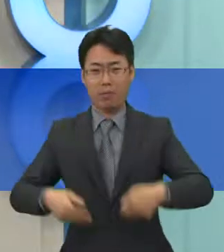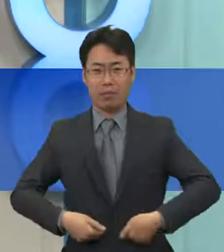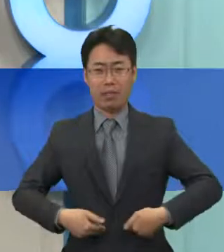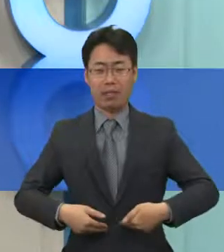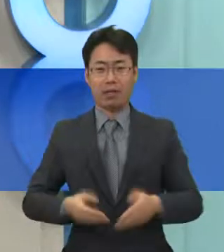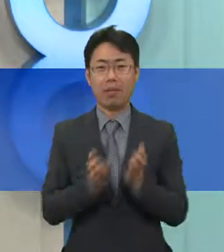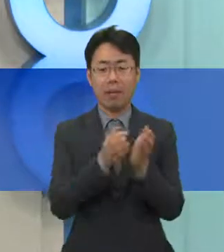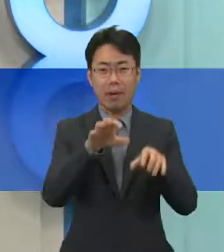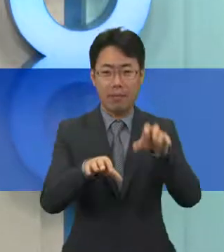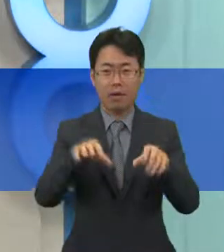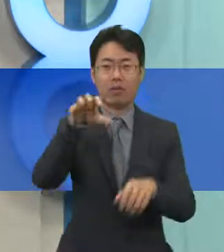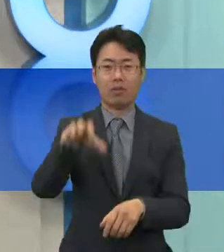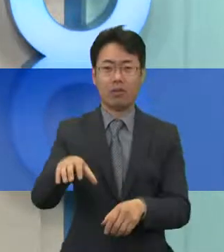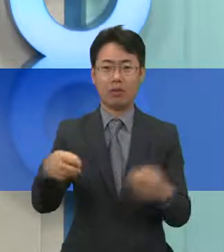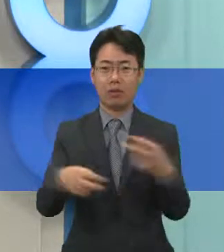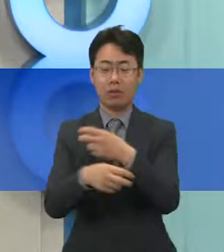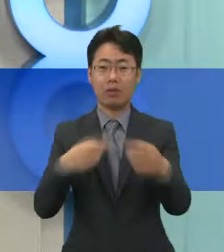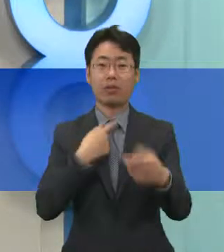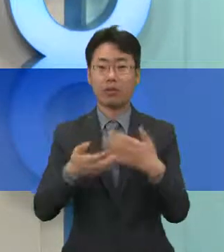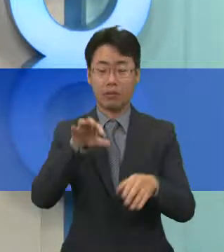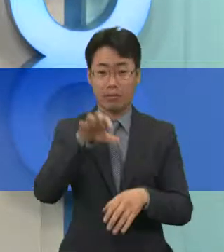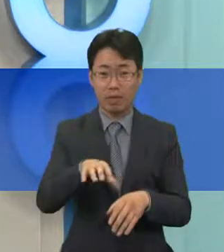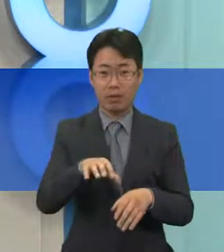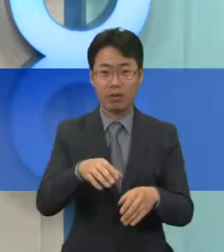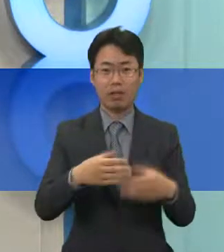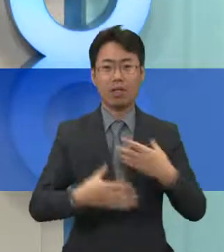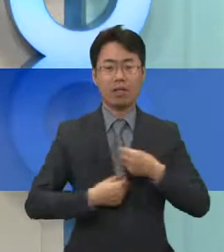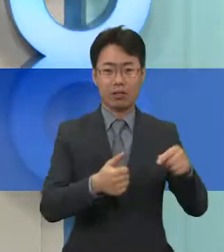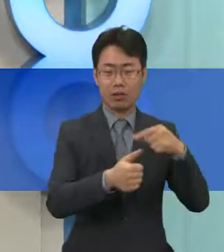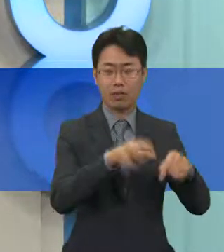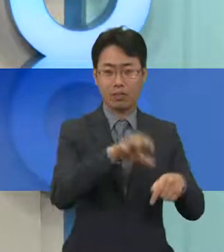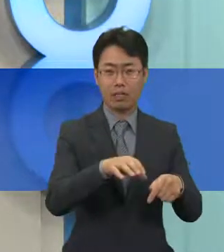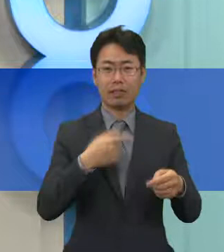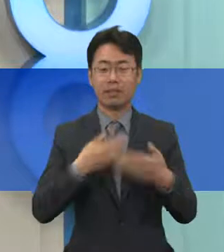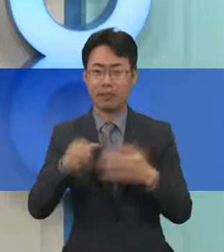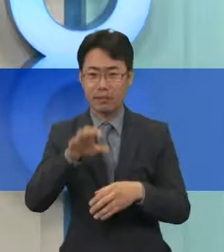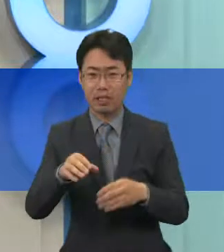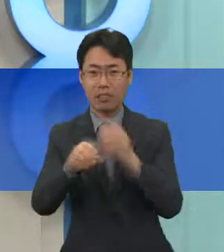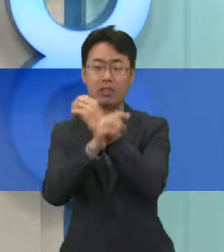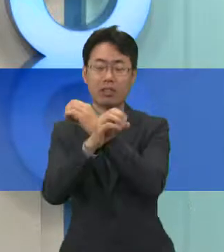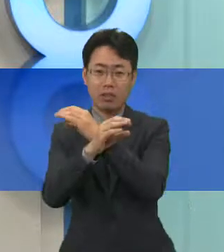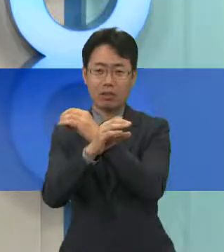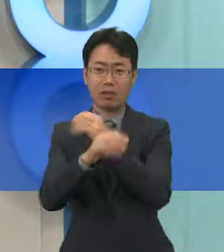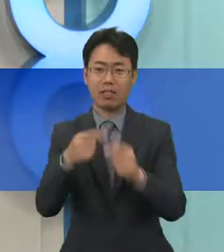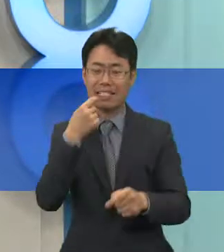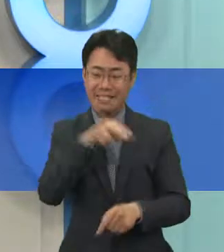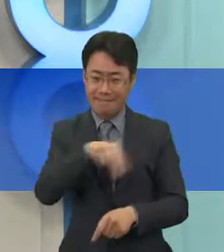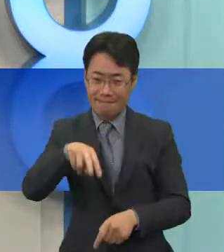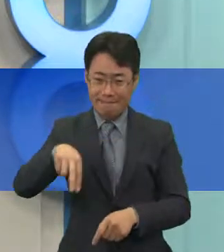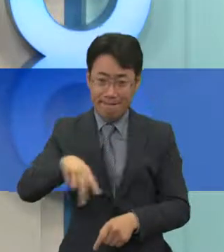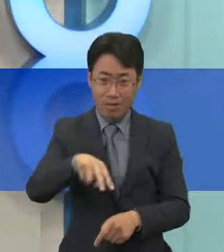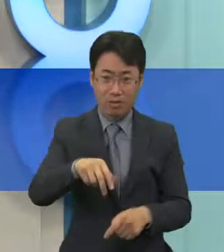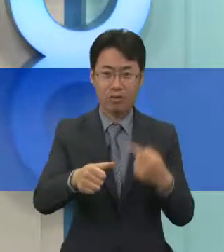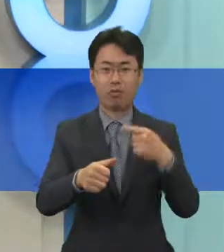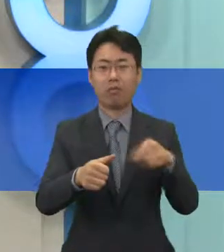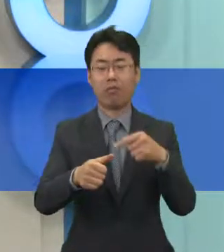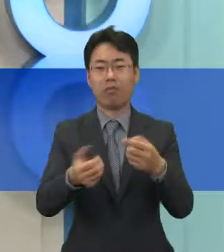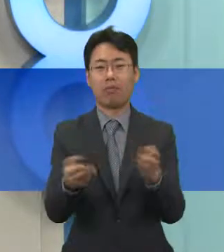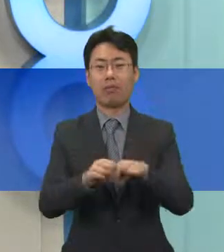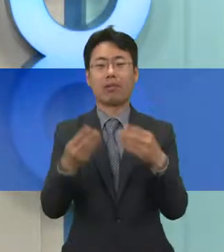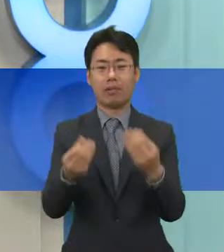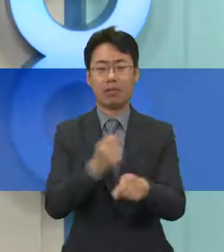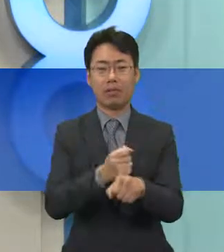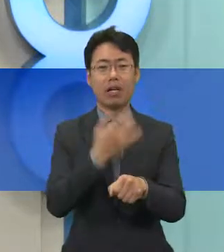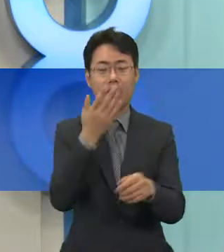필수인데요. 뱃머리 평생학습관에 위치한 교통랜드는 안전교육장과 체험장, 신호등, 건널목 등의 교육시설을 갖추고